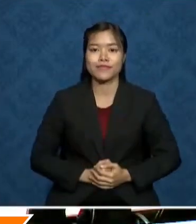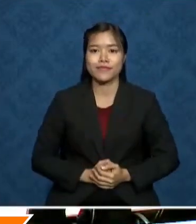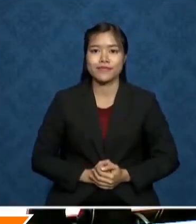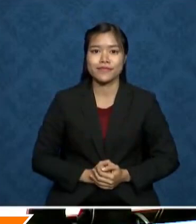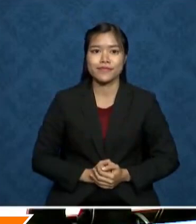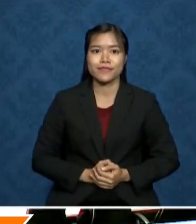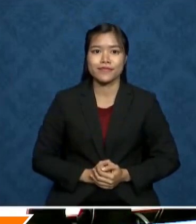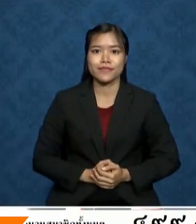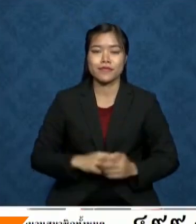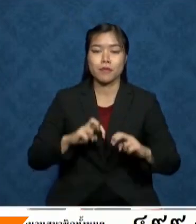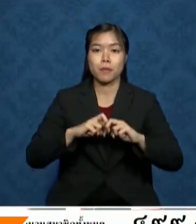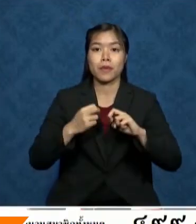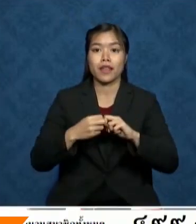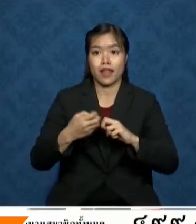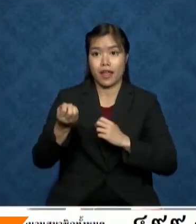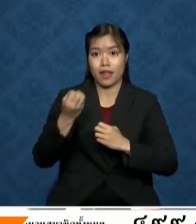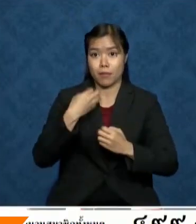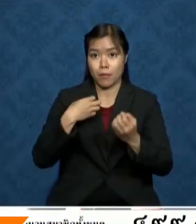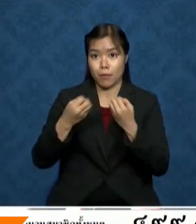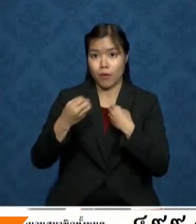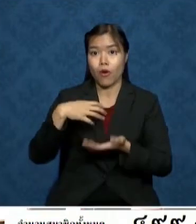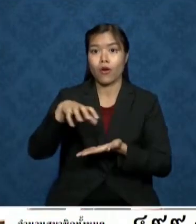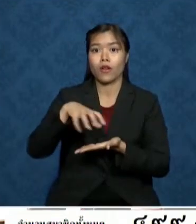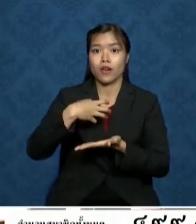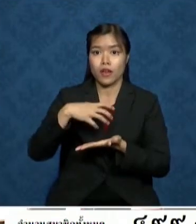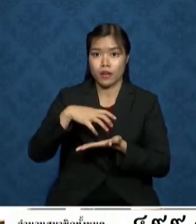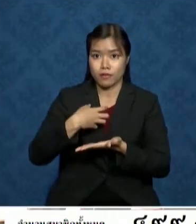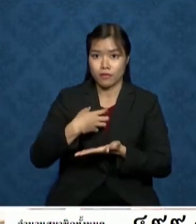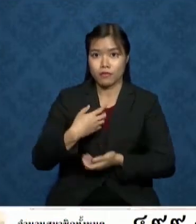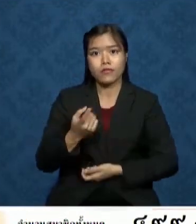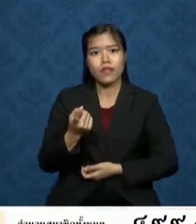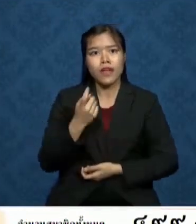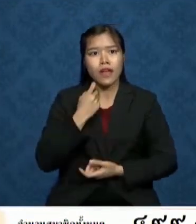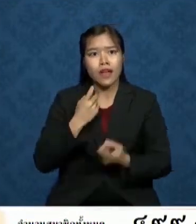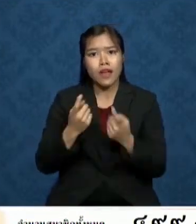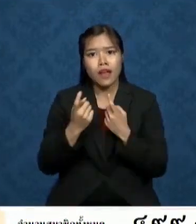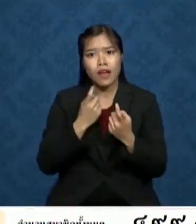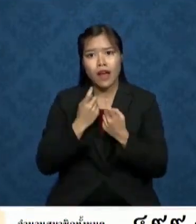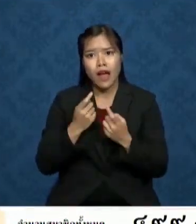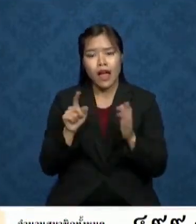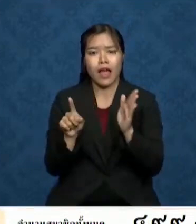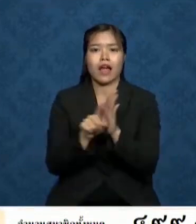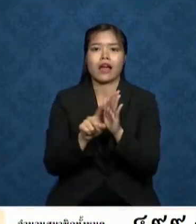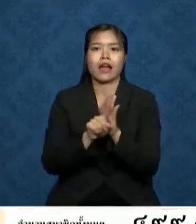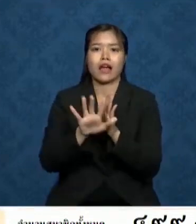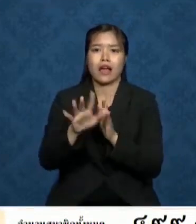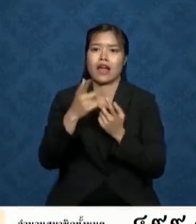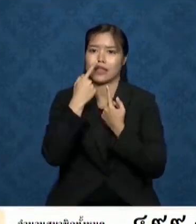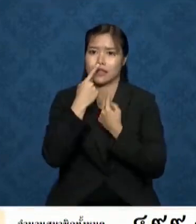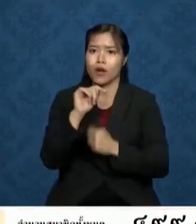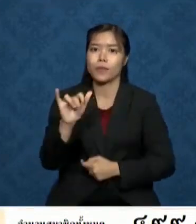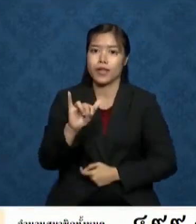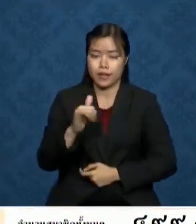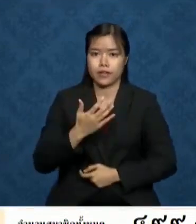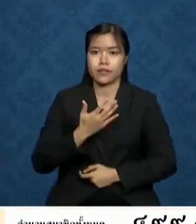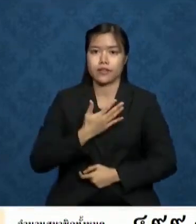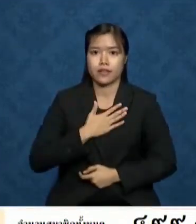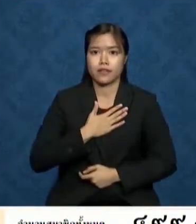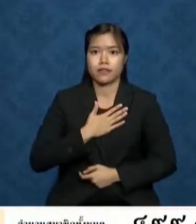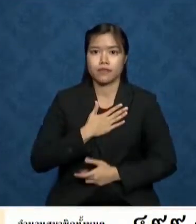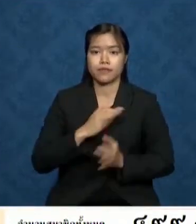ครัปัหาที่คนนัตย countdown พูดถึงว่า่ถามไปหรืไปหาครั้งไมรscoreผมอยากจะเรีนต่